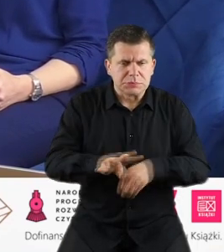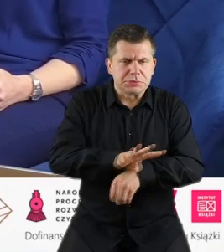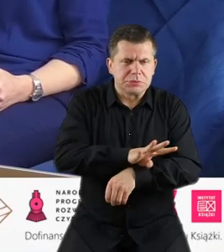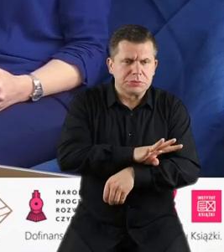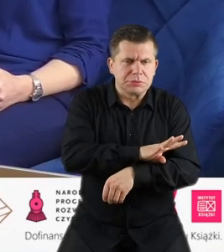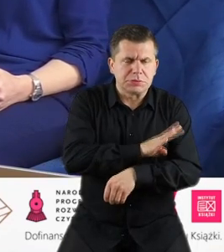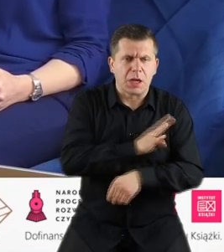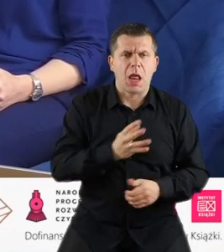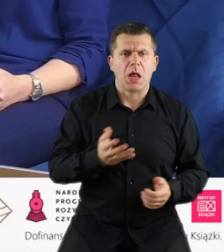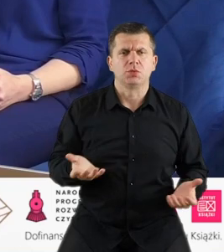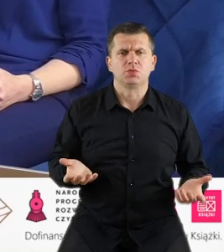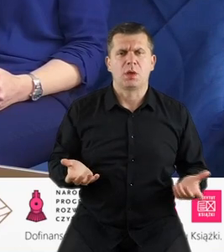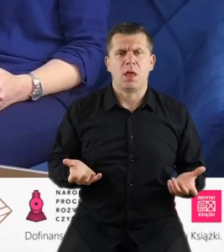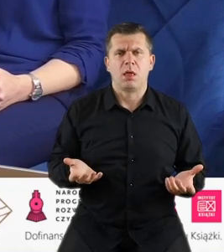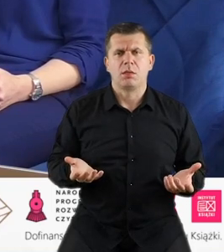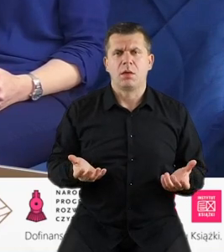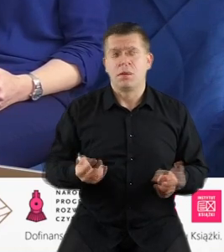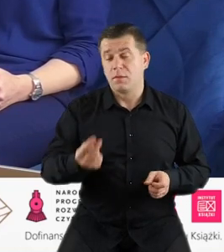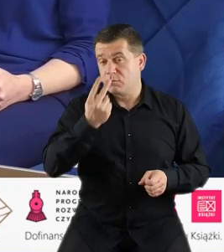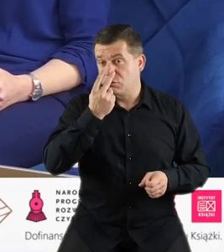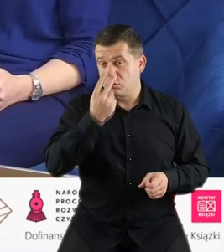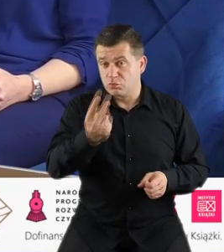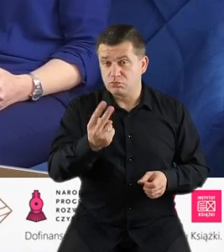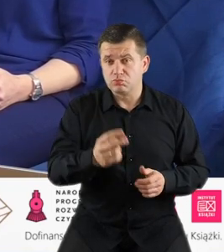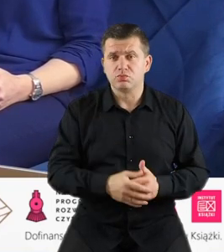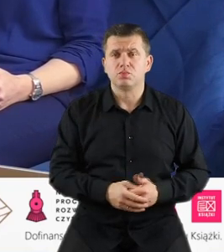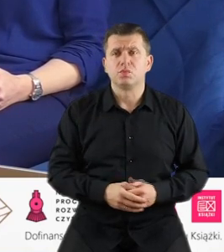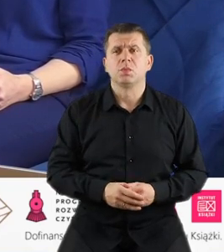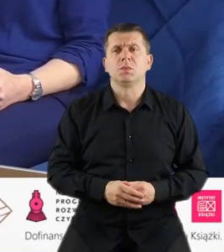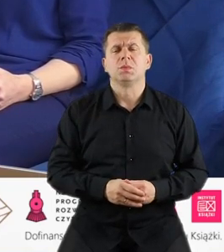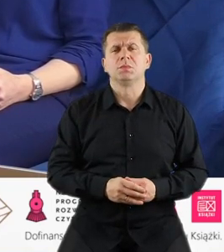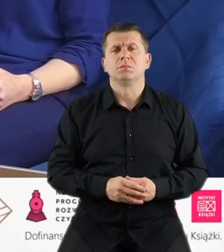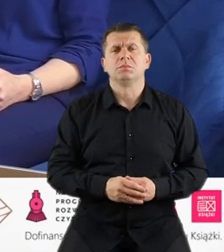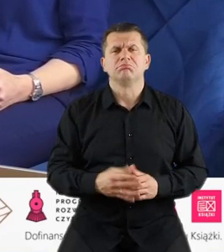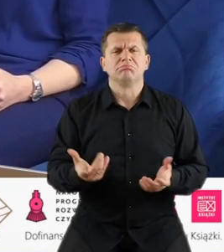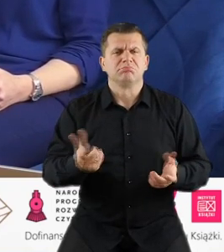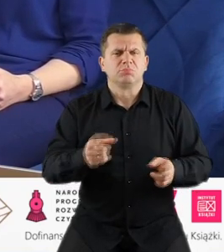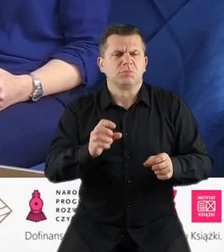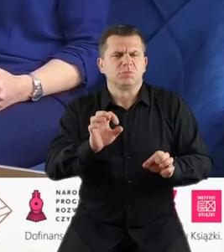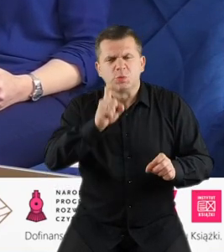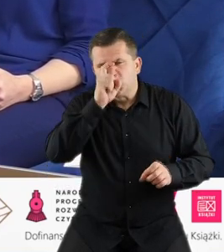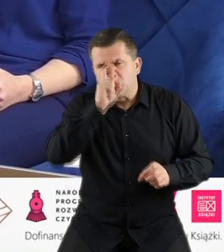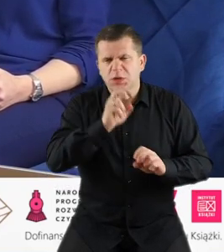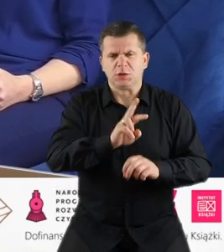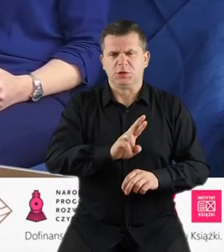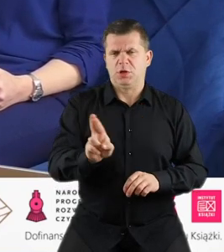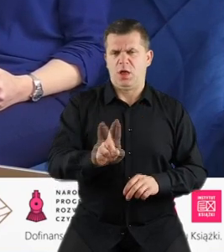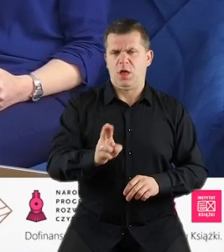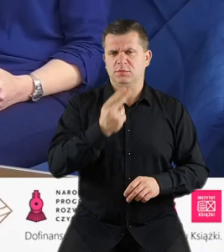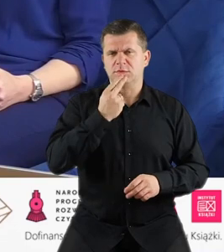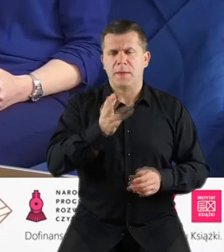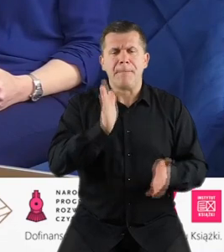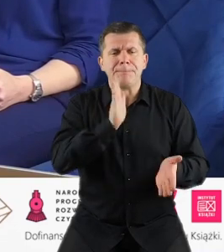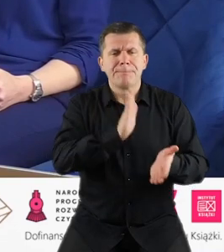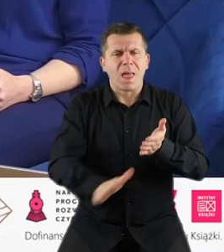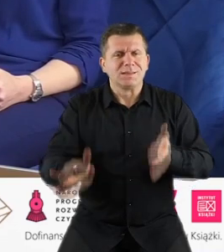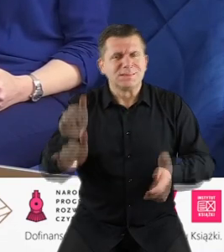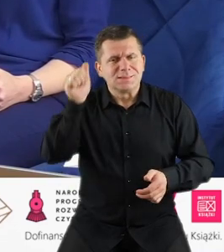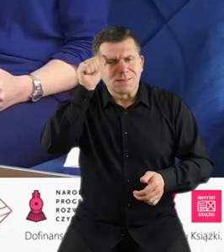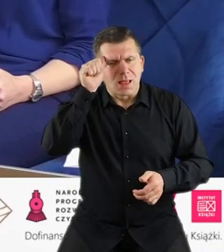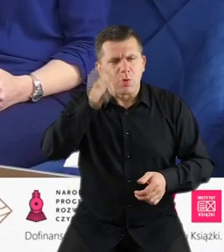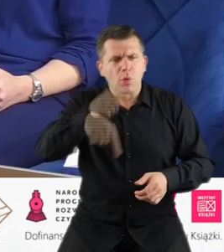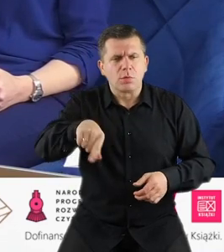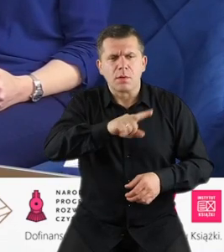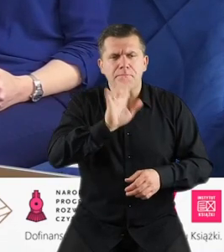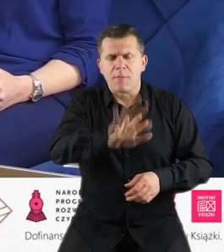jak Rembrandta i innych widzą właśnie jakieś potworne rzeczy. W bezsenności